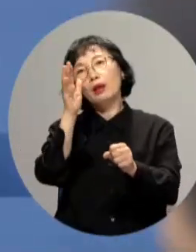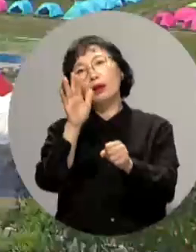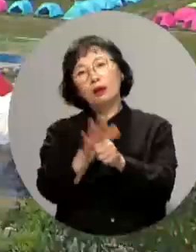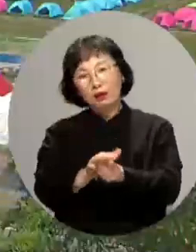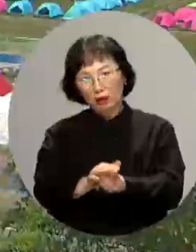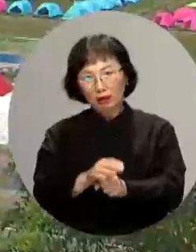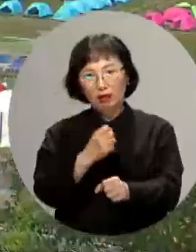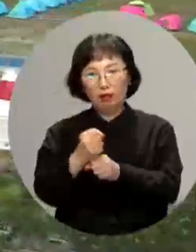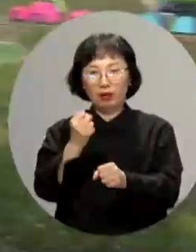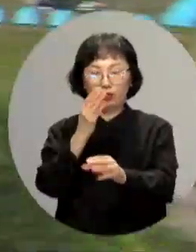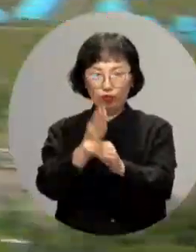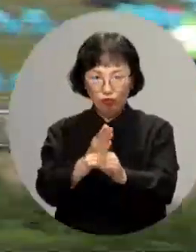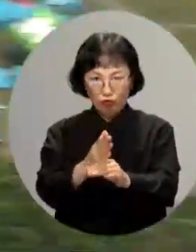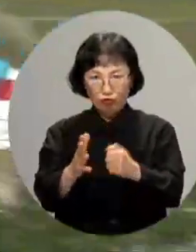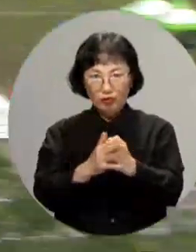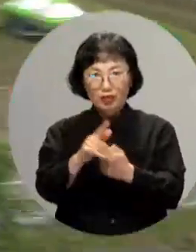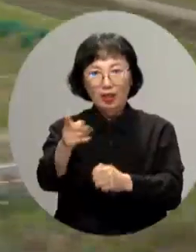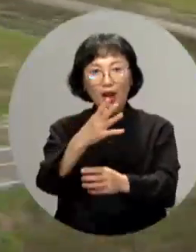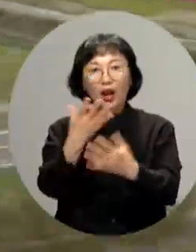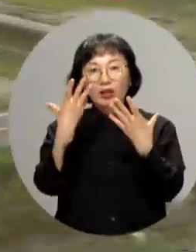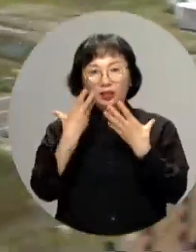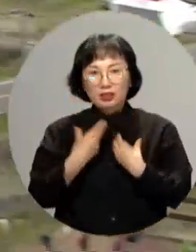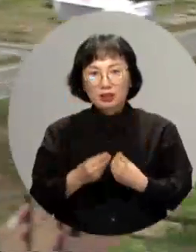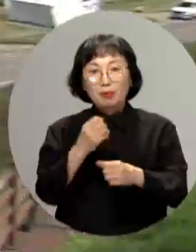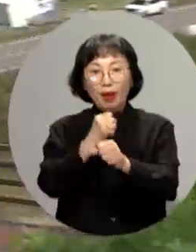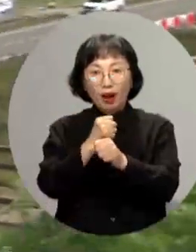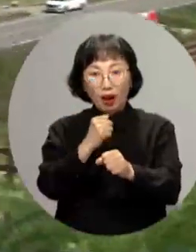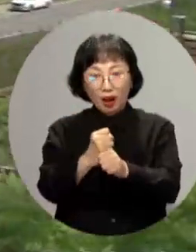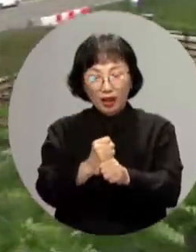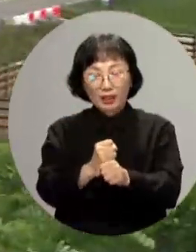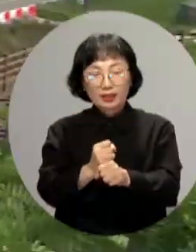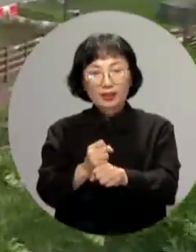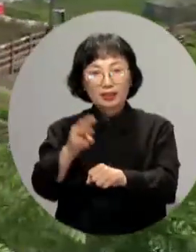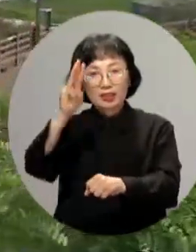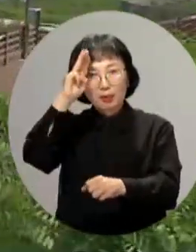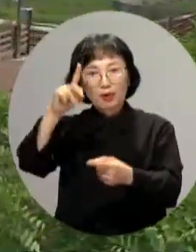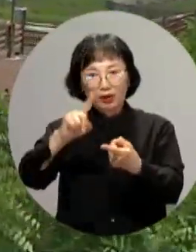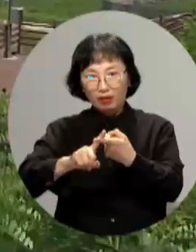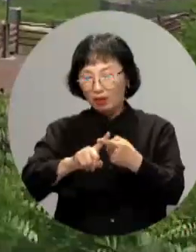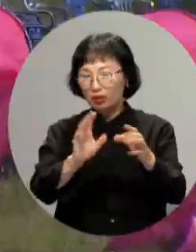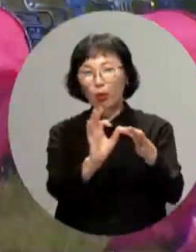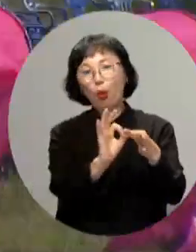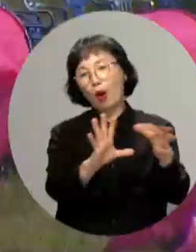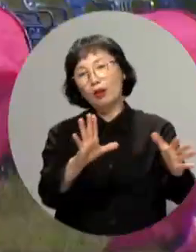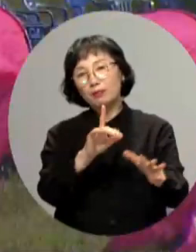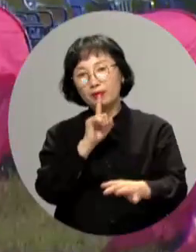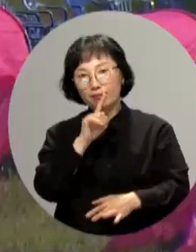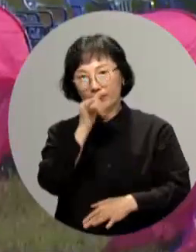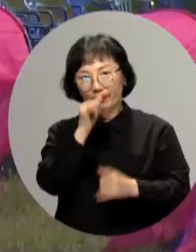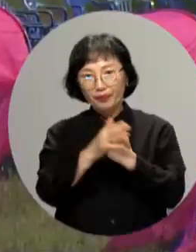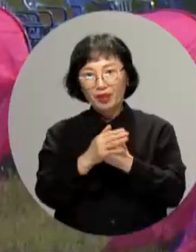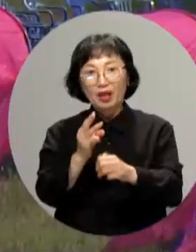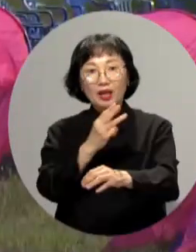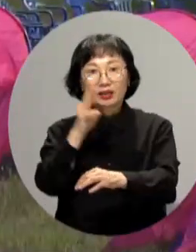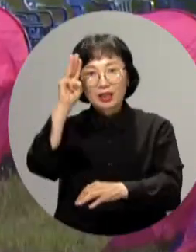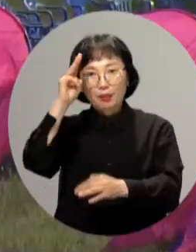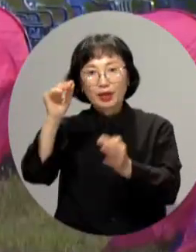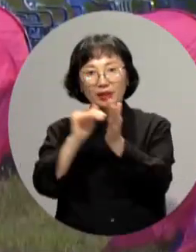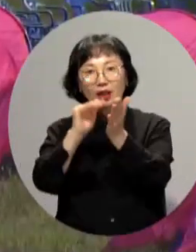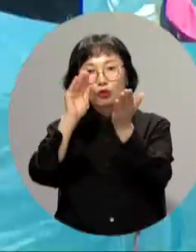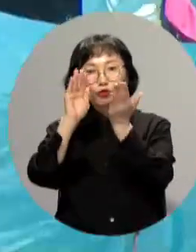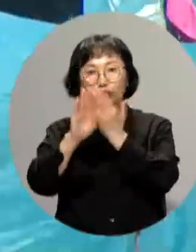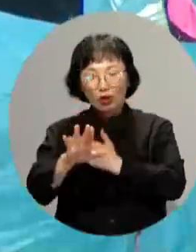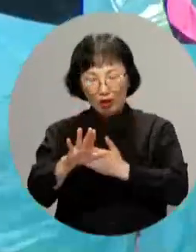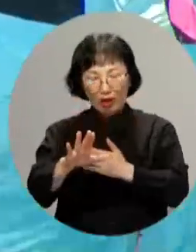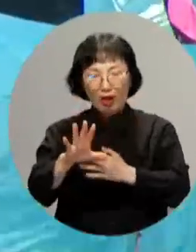느낍니다. 정부는 실패한 잼버리와 예산 삭감은 무관하다는 입장입니다. 하지만 잼버리가 끝나기 전부터